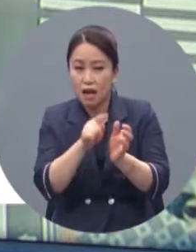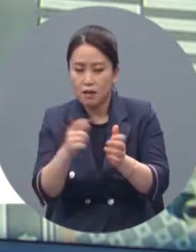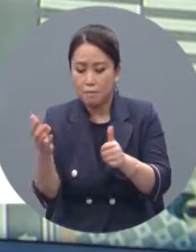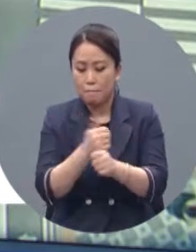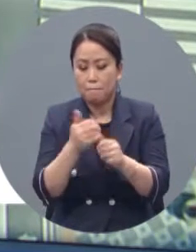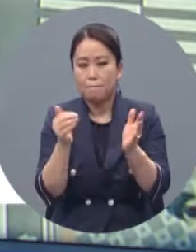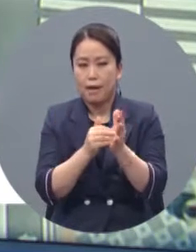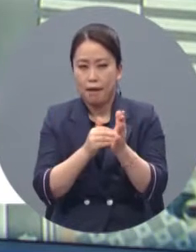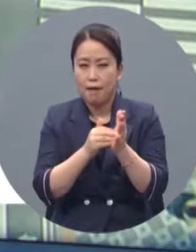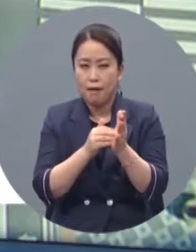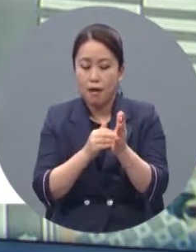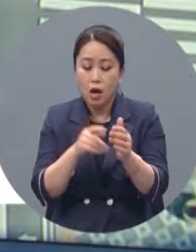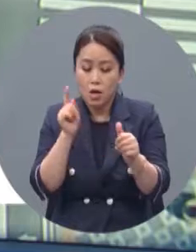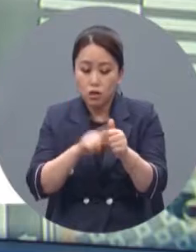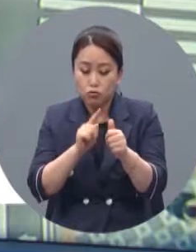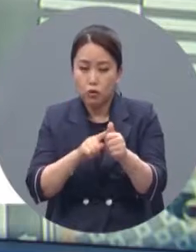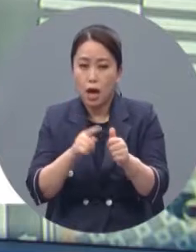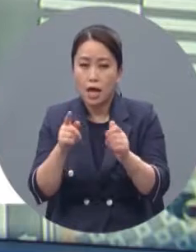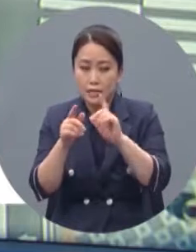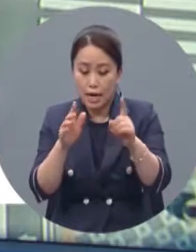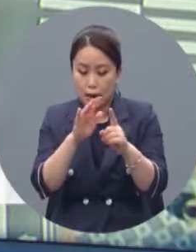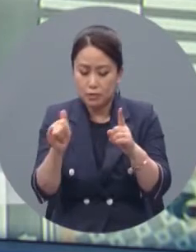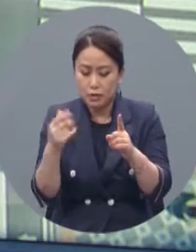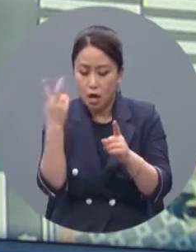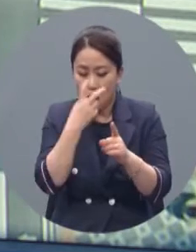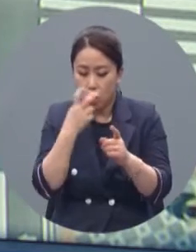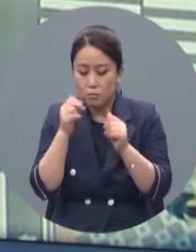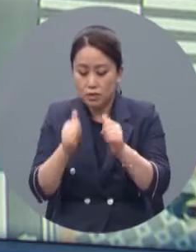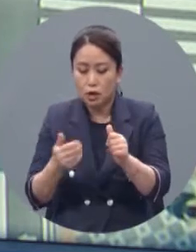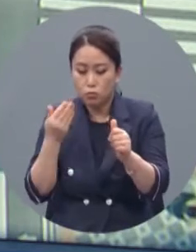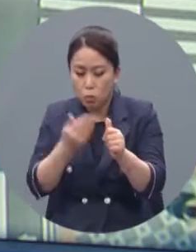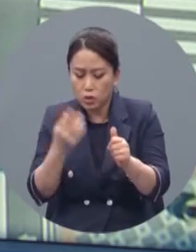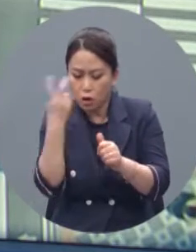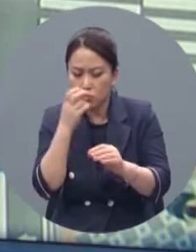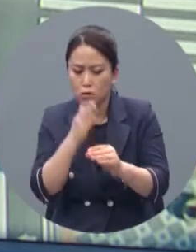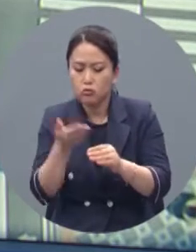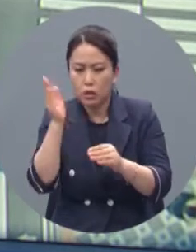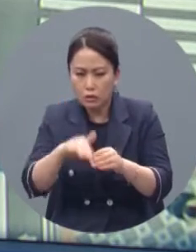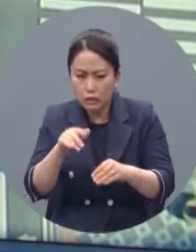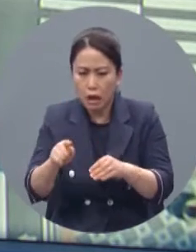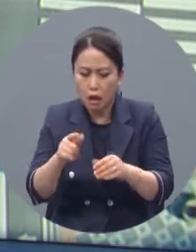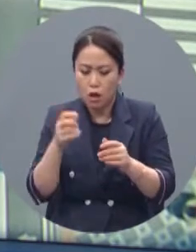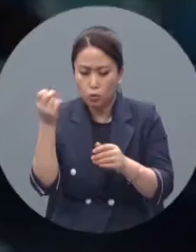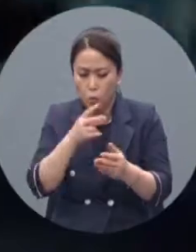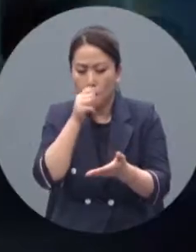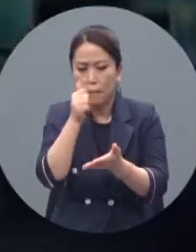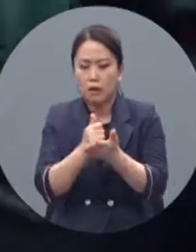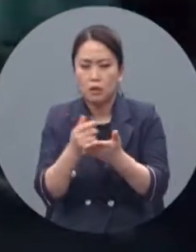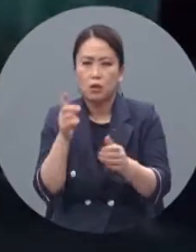주범은 검찰에 송치된 뒤에도 범행을 저지르다 결국 구속됐습니다. 김윤아 기자입니다.